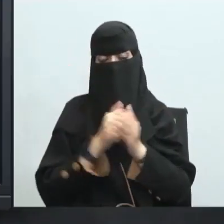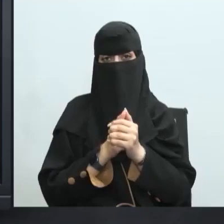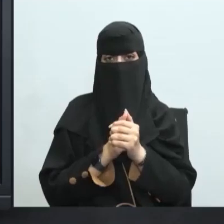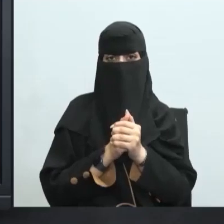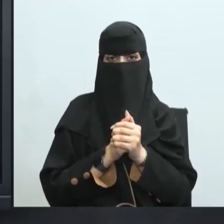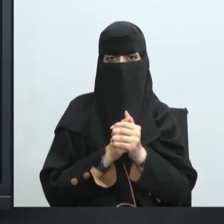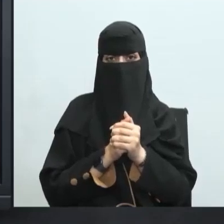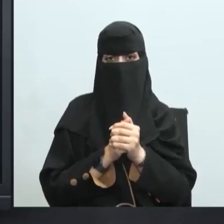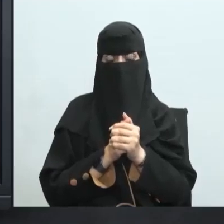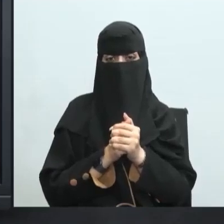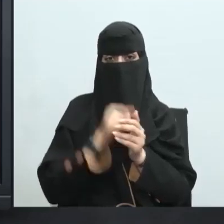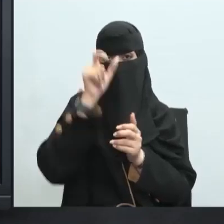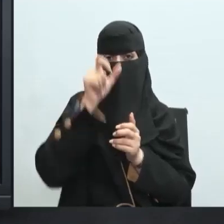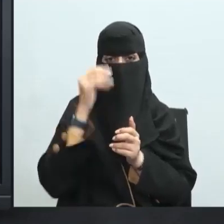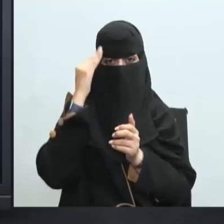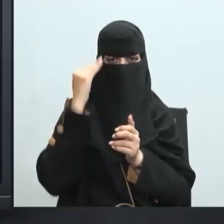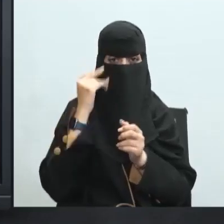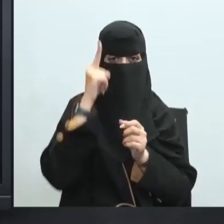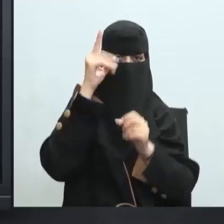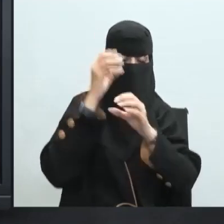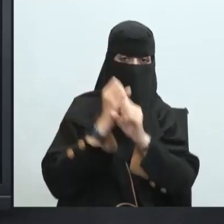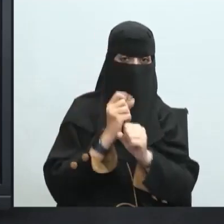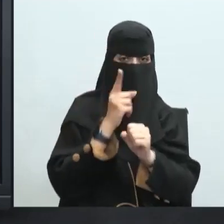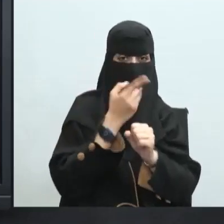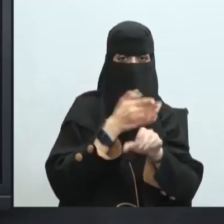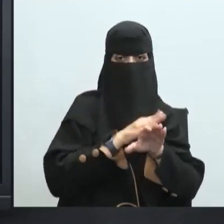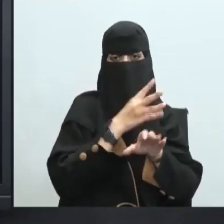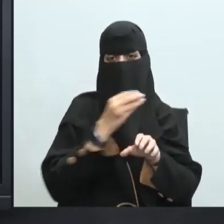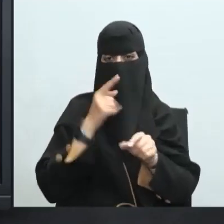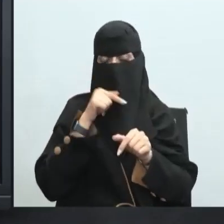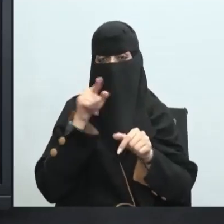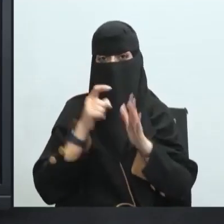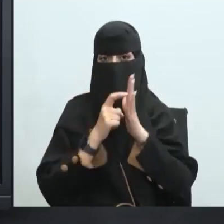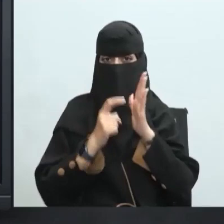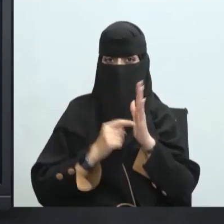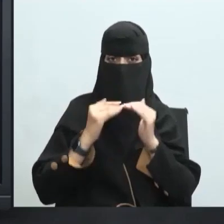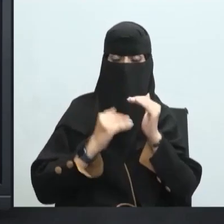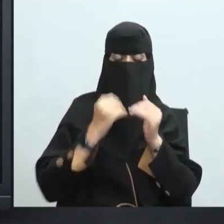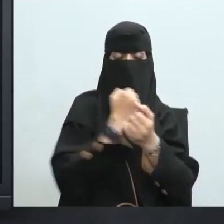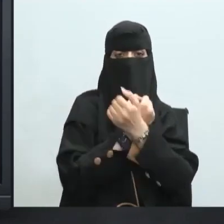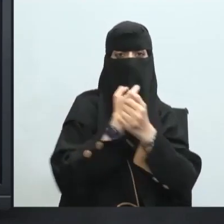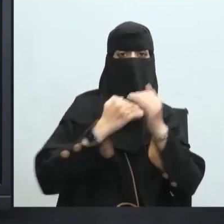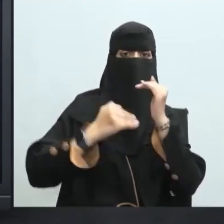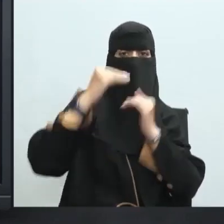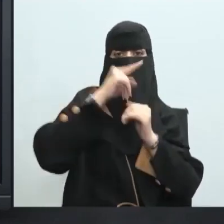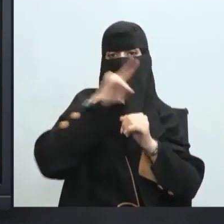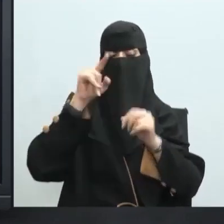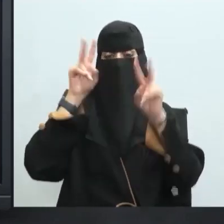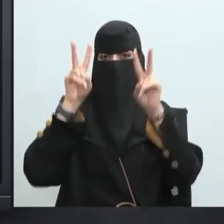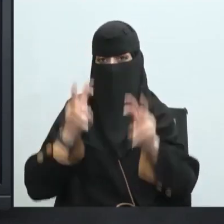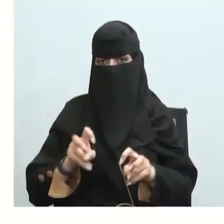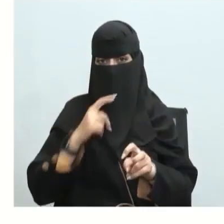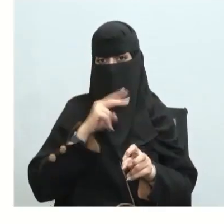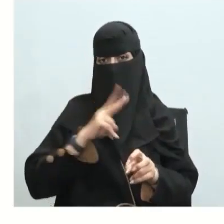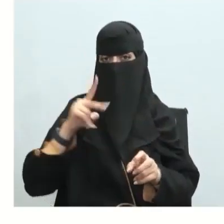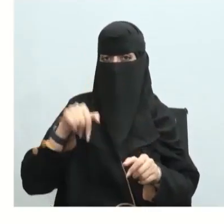يعني او امراه حفظ الله ولدي لانها فيها نظام الامان التي لا تستطيع ايضا التحرك الى